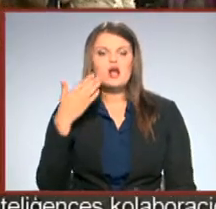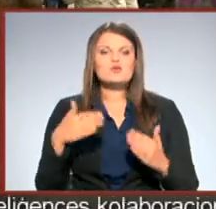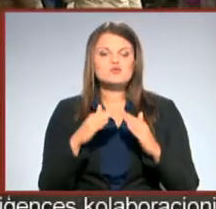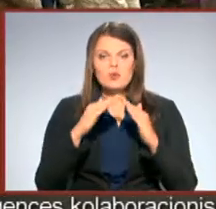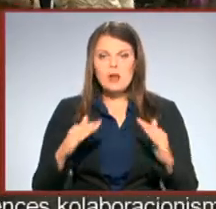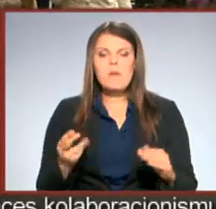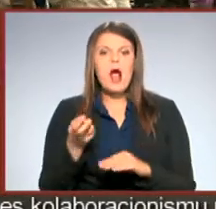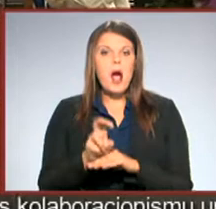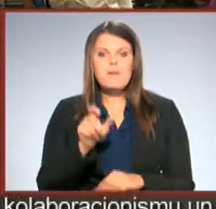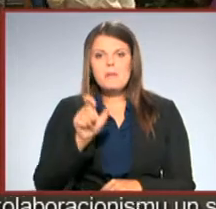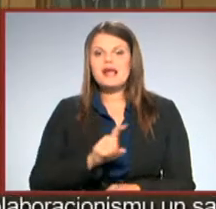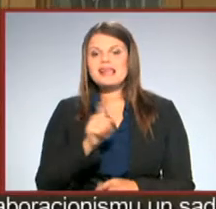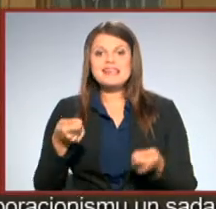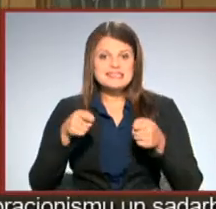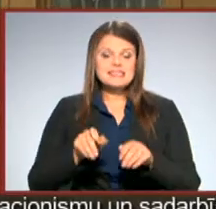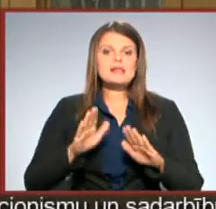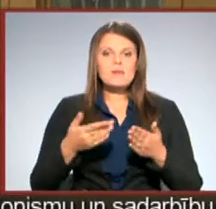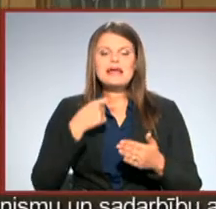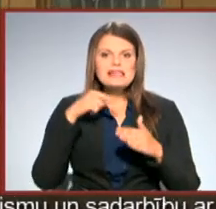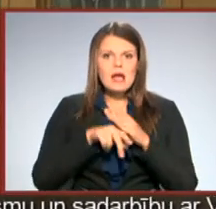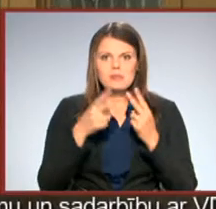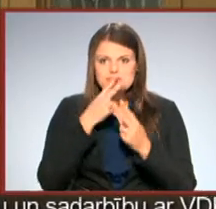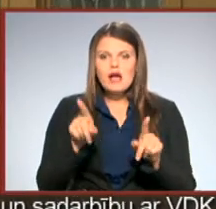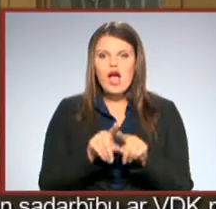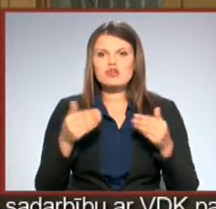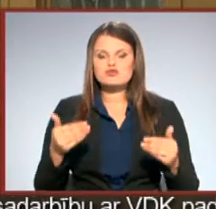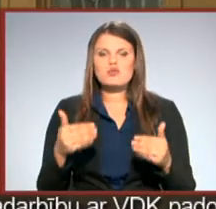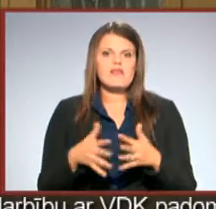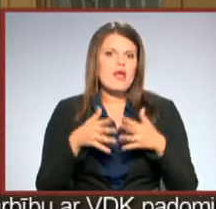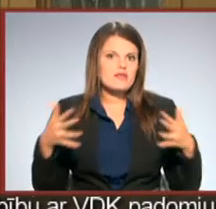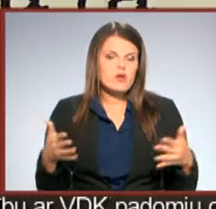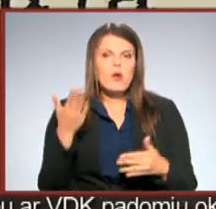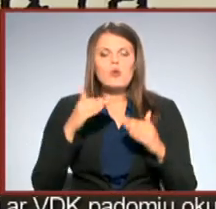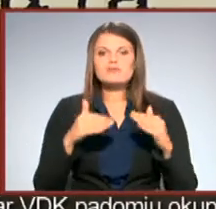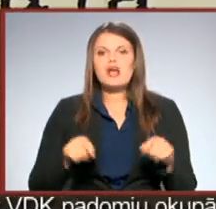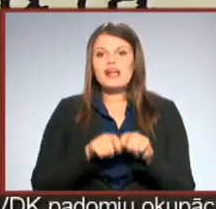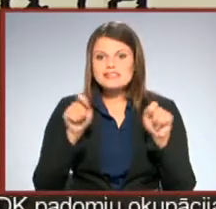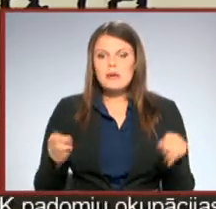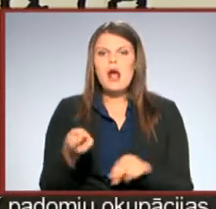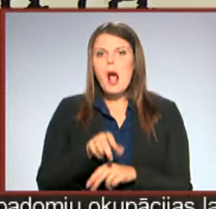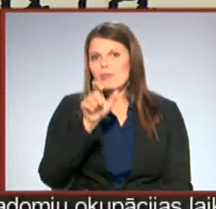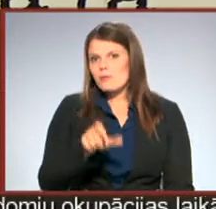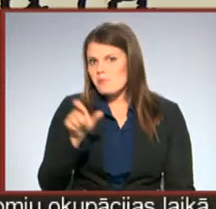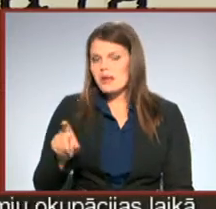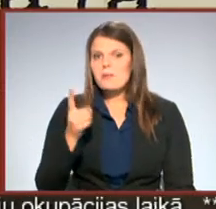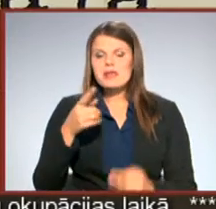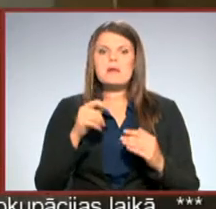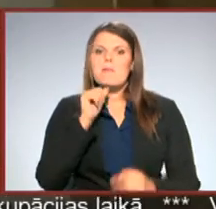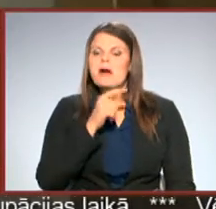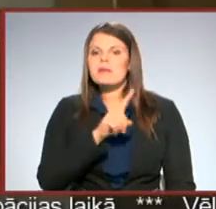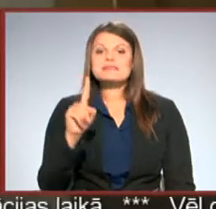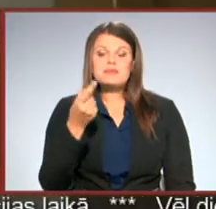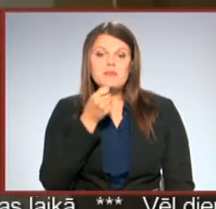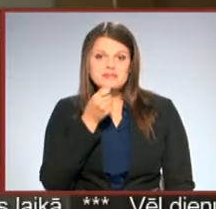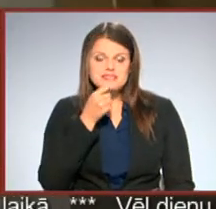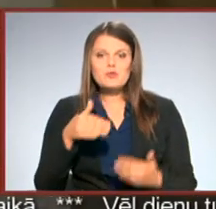māja apmeklētājiem ir slēgta, taču iekļūt gribētāju arī šodien netrūkst. Kopš ēkas atvēršanas apmeklētājiem 1. Maijā līdz 1.